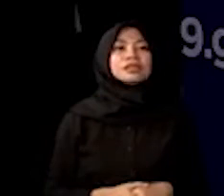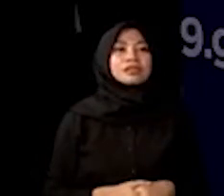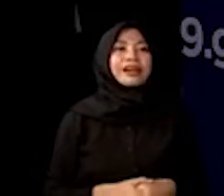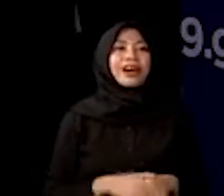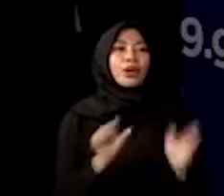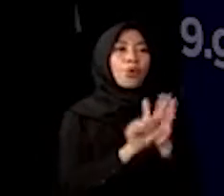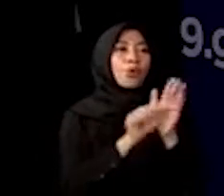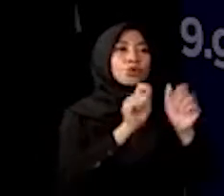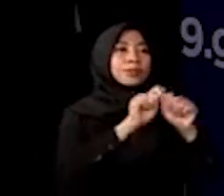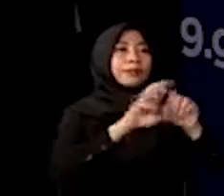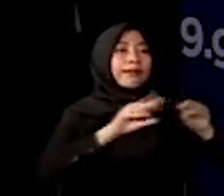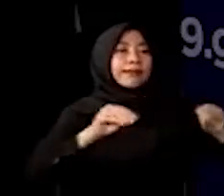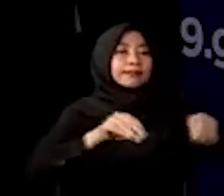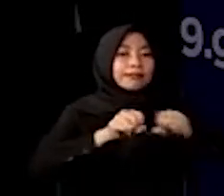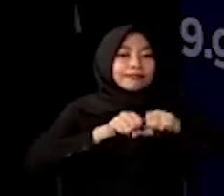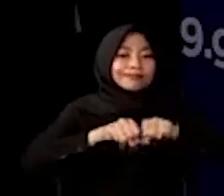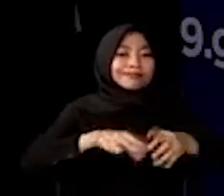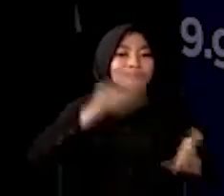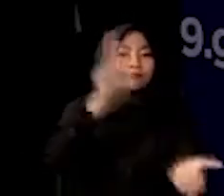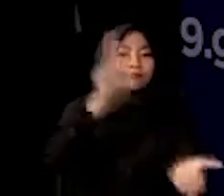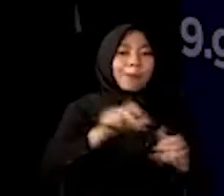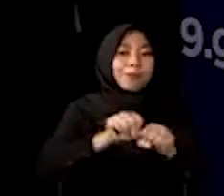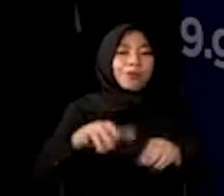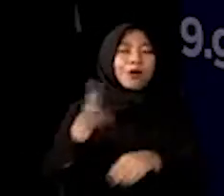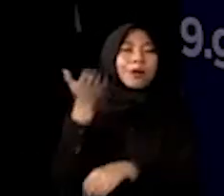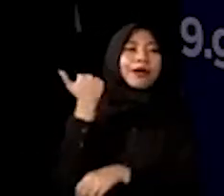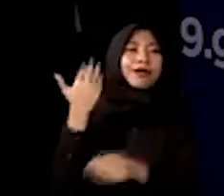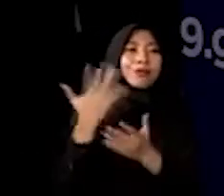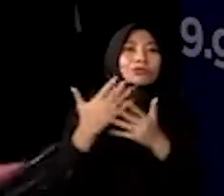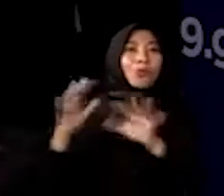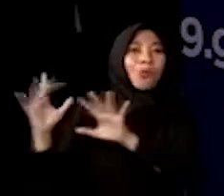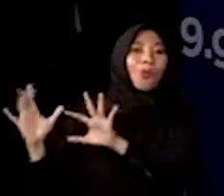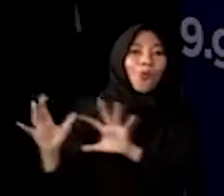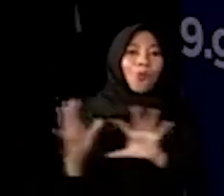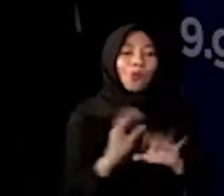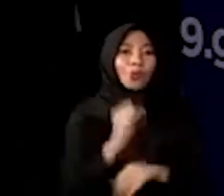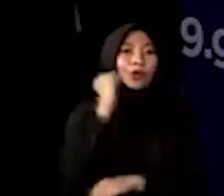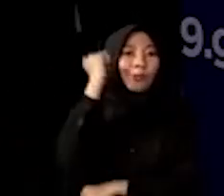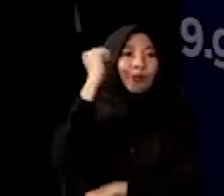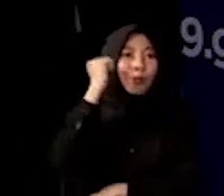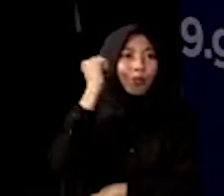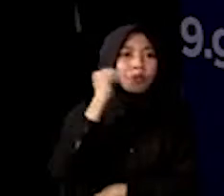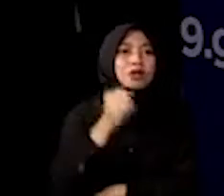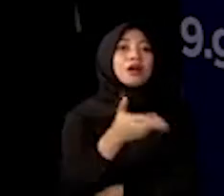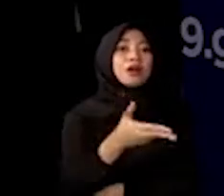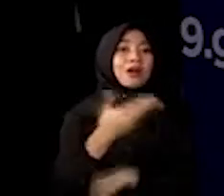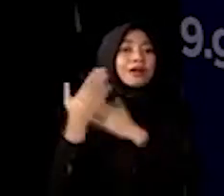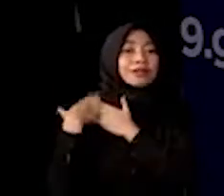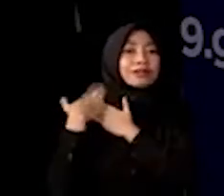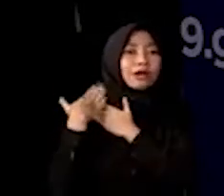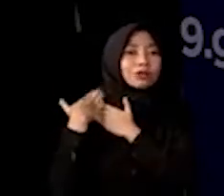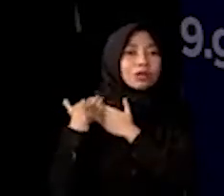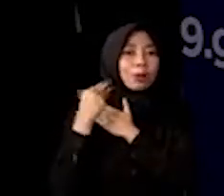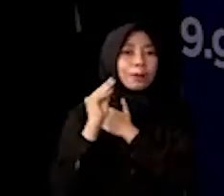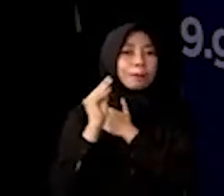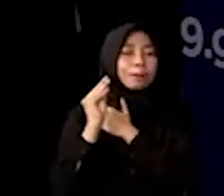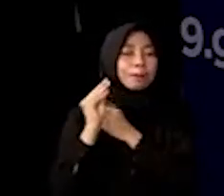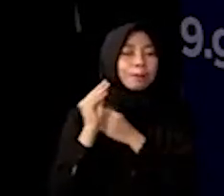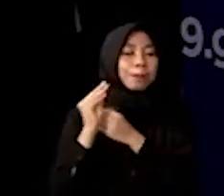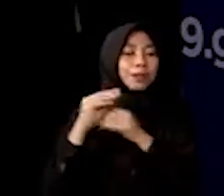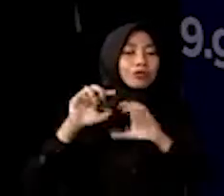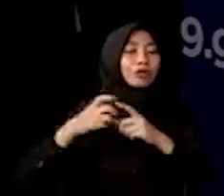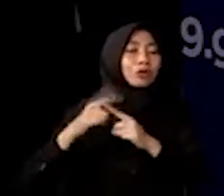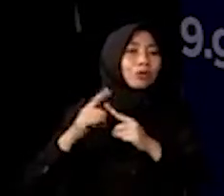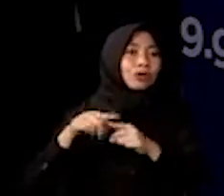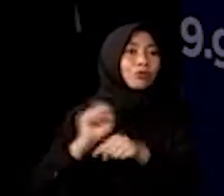masyarakat kemudian ada kerumunan masassa dalam jumlah yang banyak Pak Doni sebagai orang yang sudah 7 bulan menangani apa